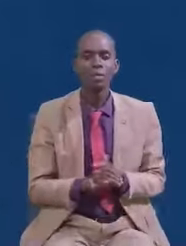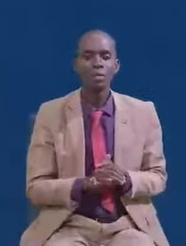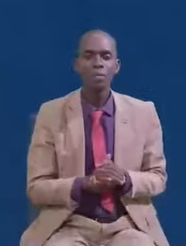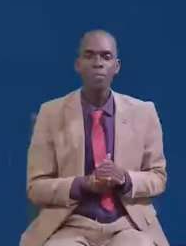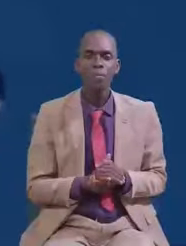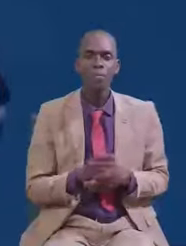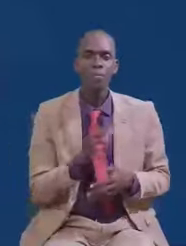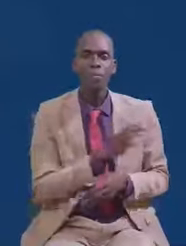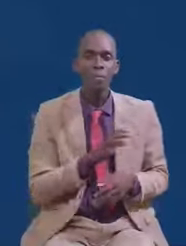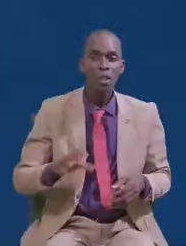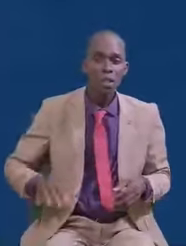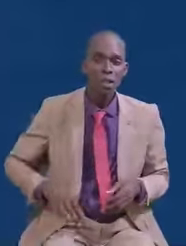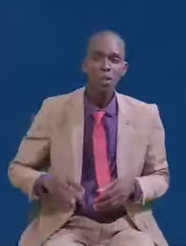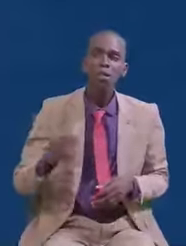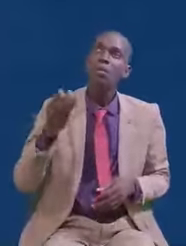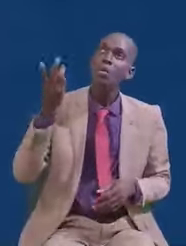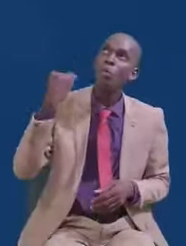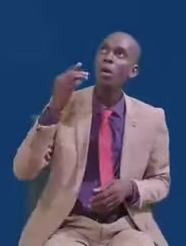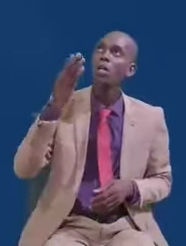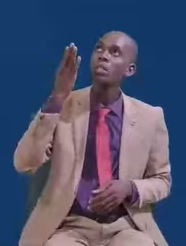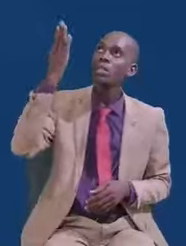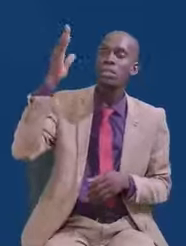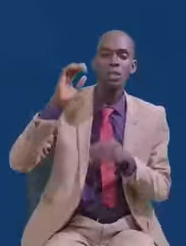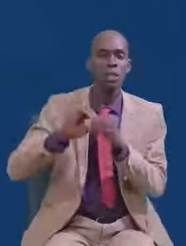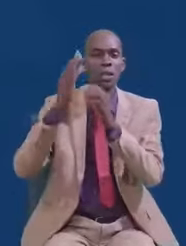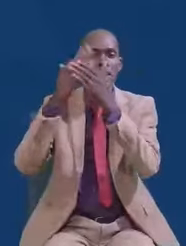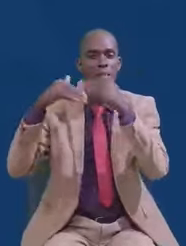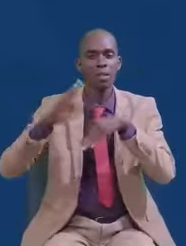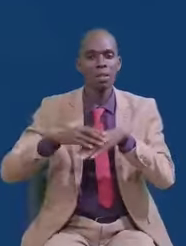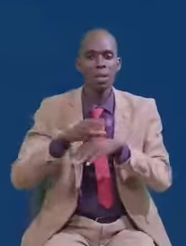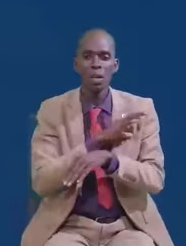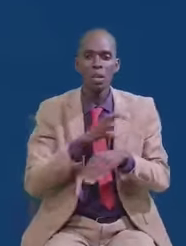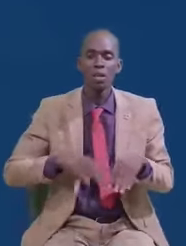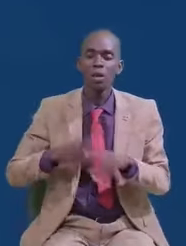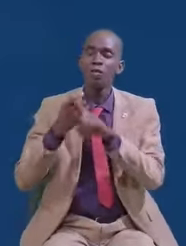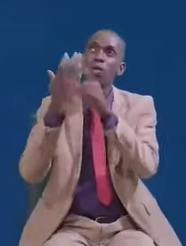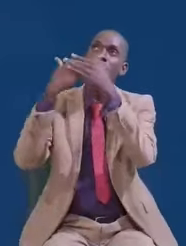Christ était au ciel. Il a regardé sur la terre.